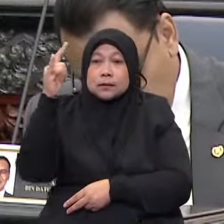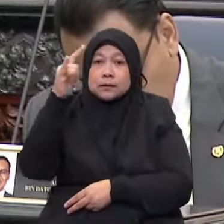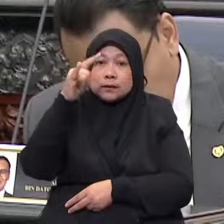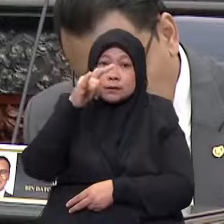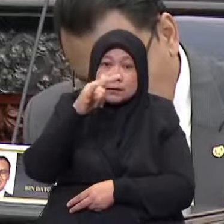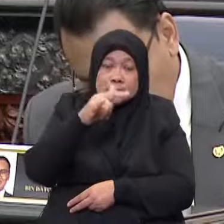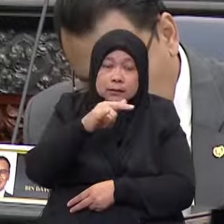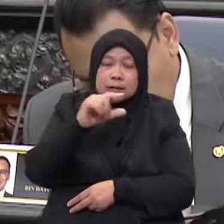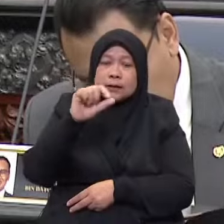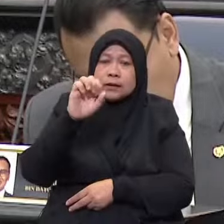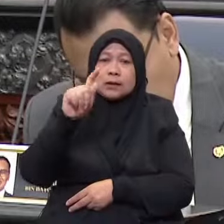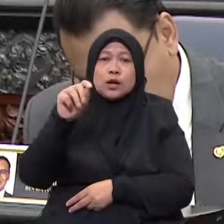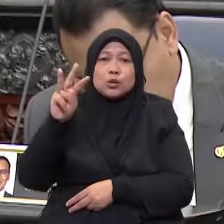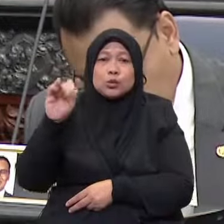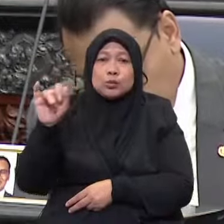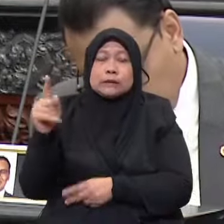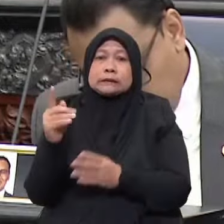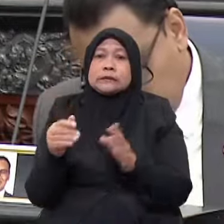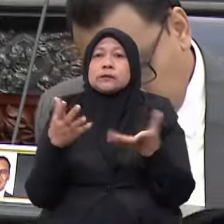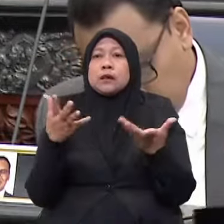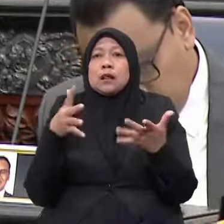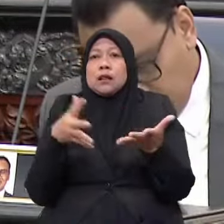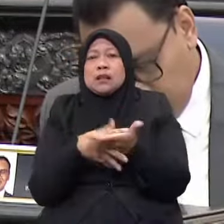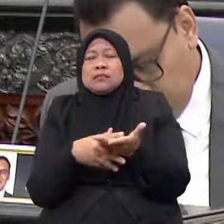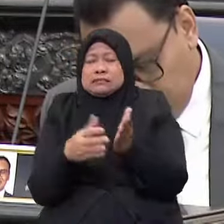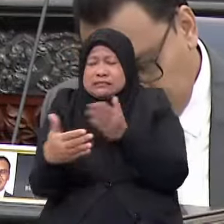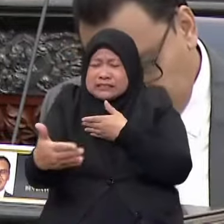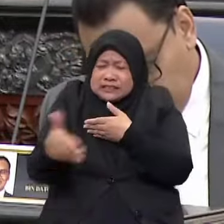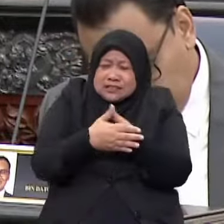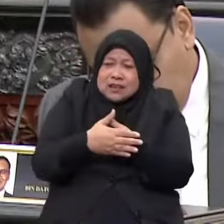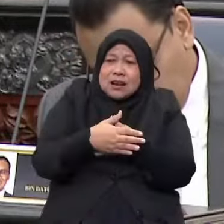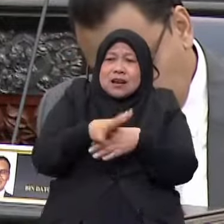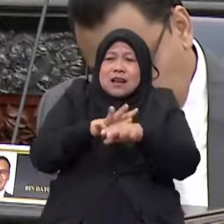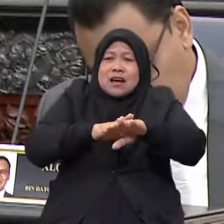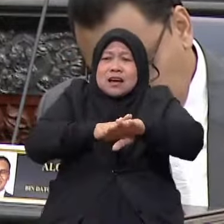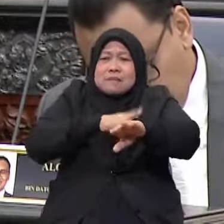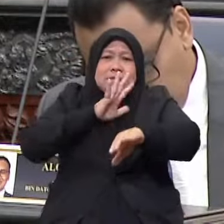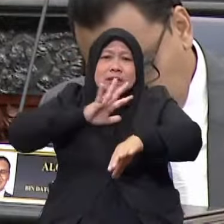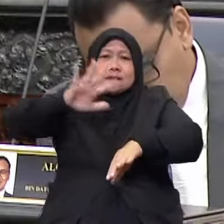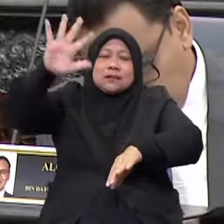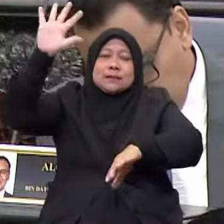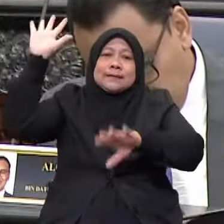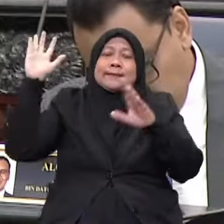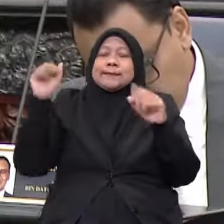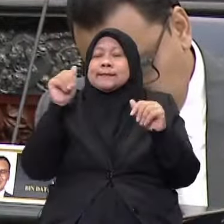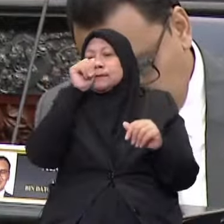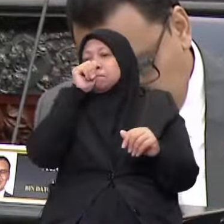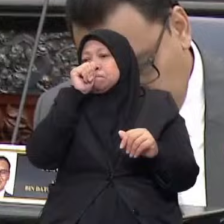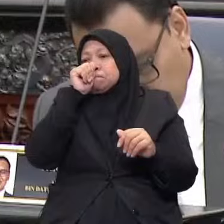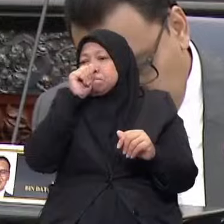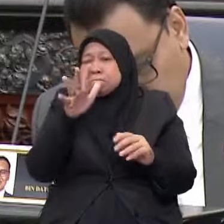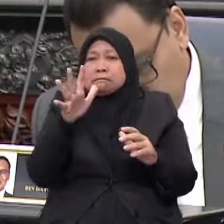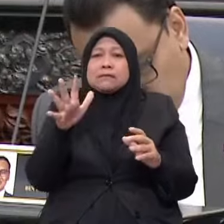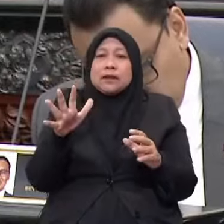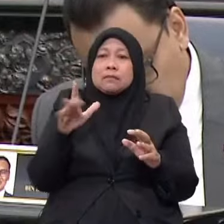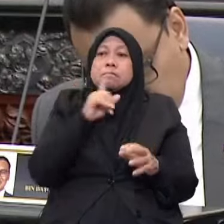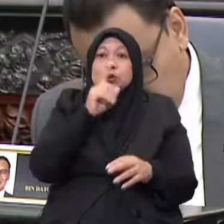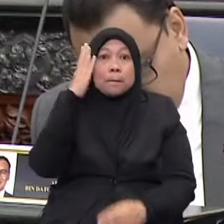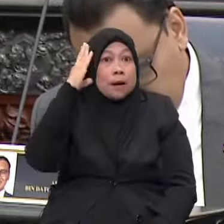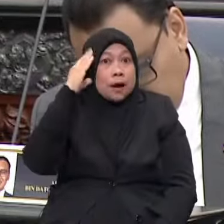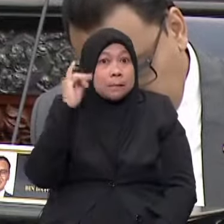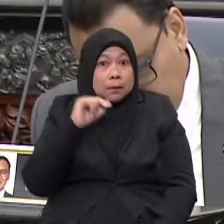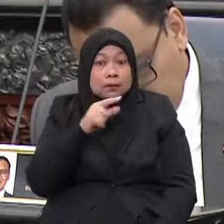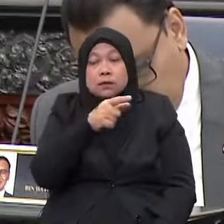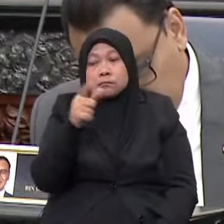kapal terbang di Gatwick, krem, sendat, lambat, tidak langsung selesa. Dan pengalaman